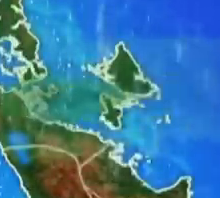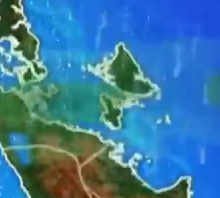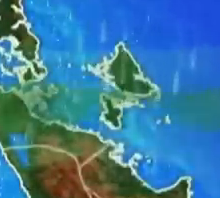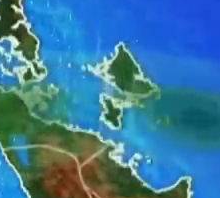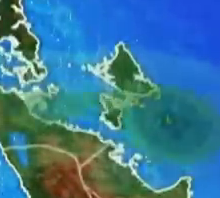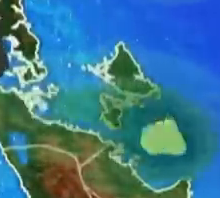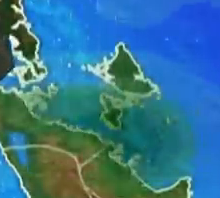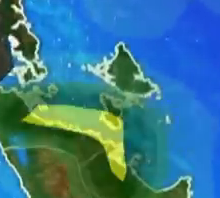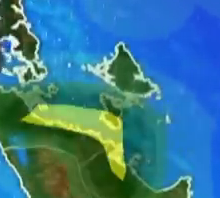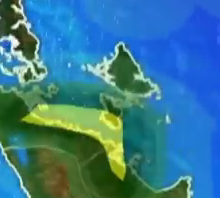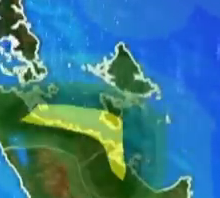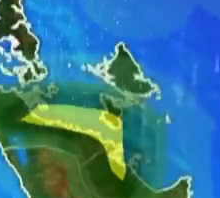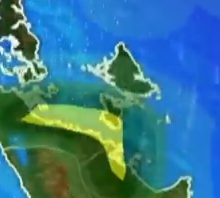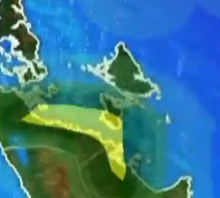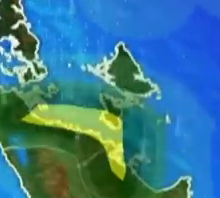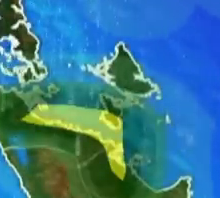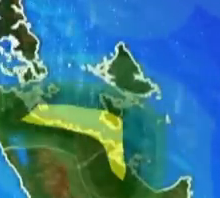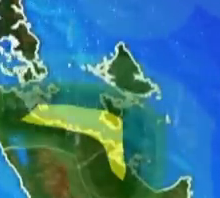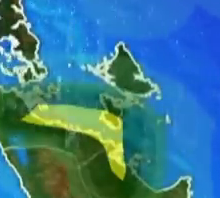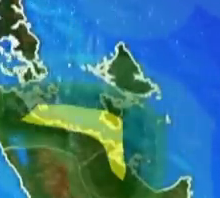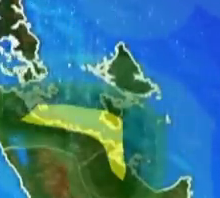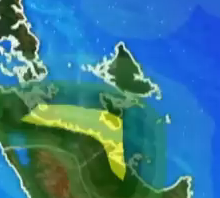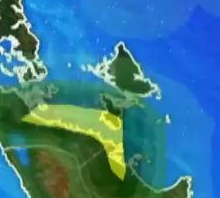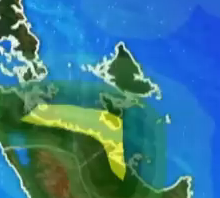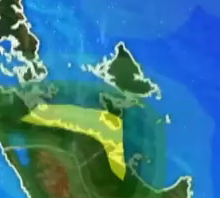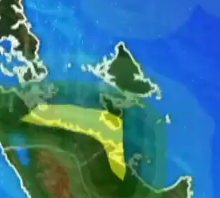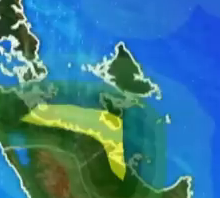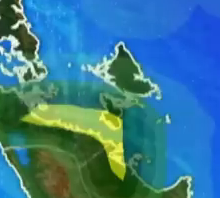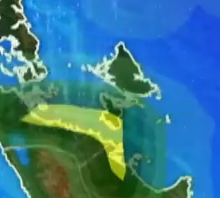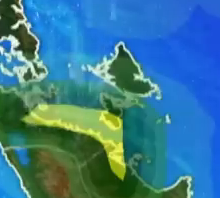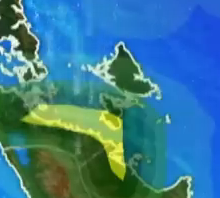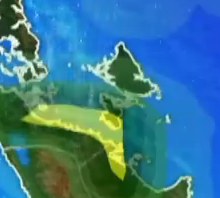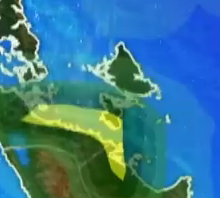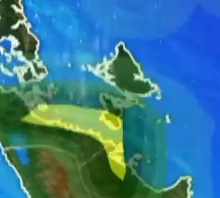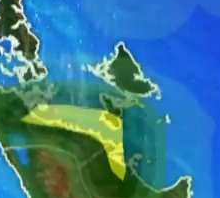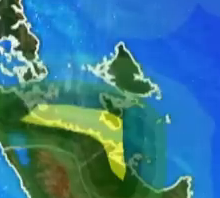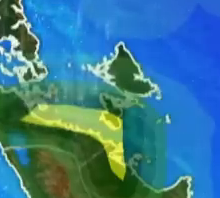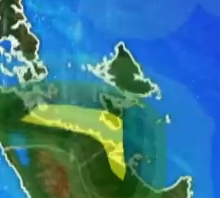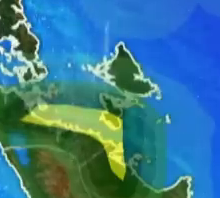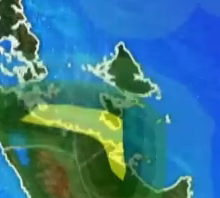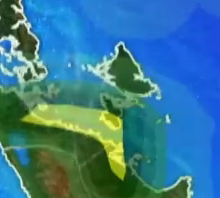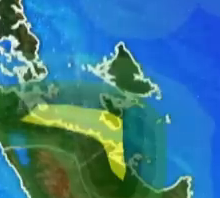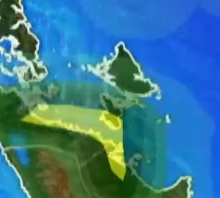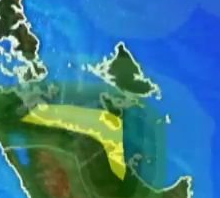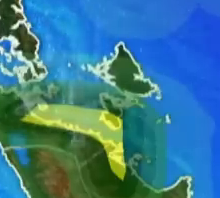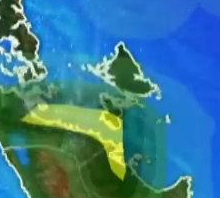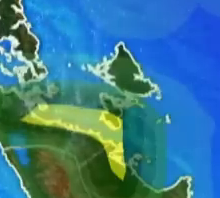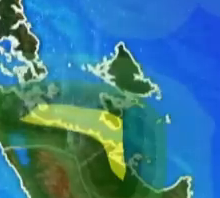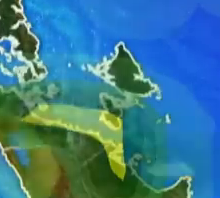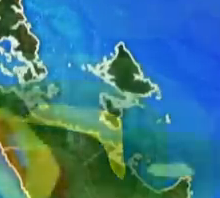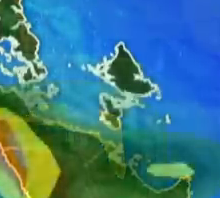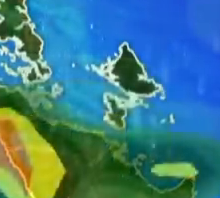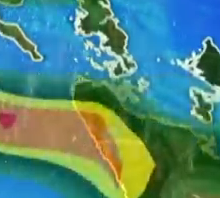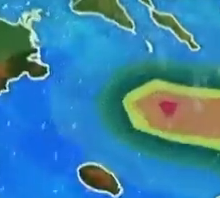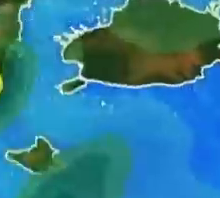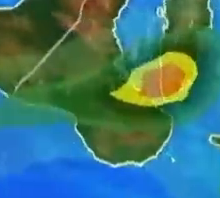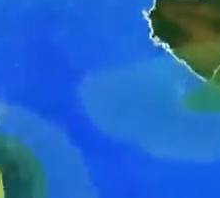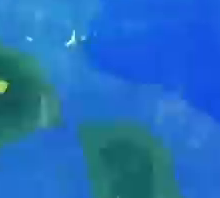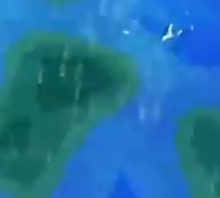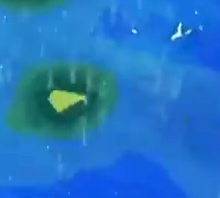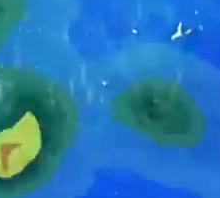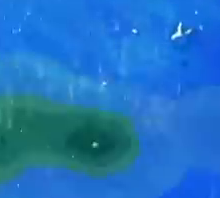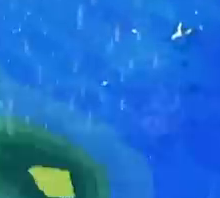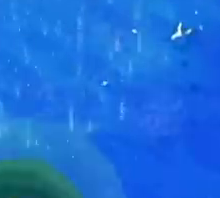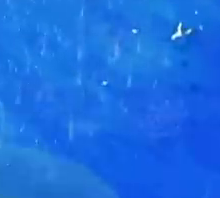sa Bohol hanggang pagsapit ng gabi at meron na rin pag-ulan sa gabi dito sa bahagi ng Capiz. Sa Palawan, may mga pag-ulan